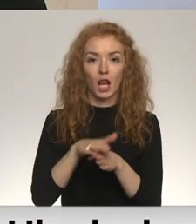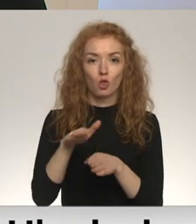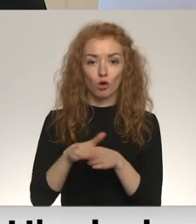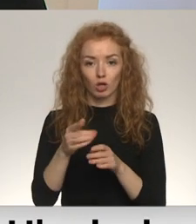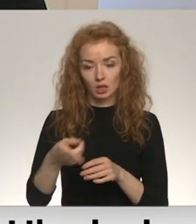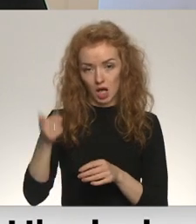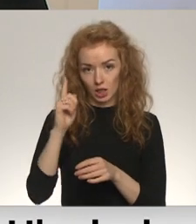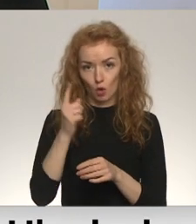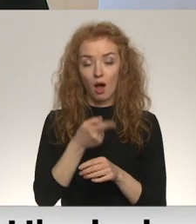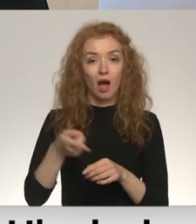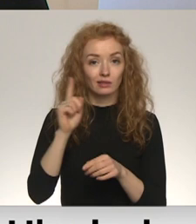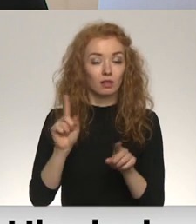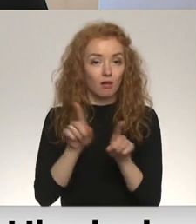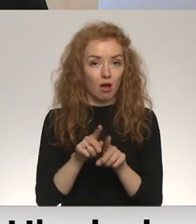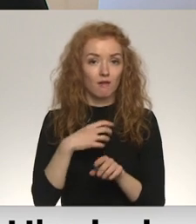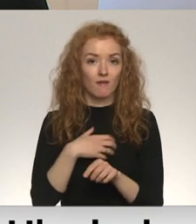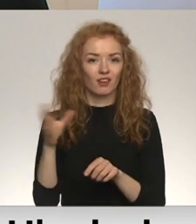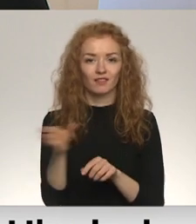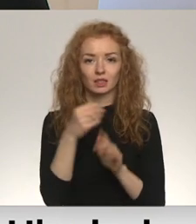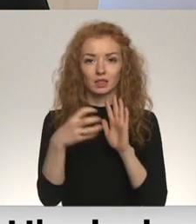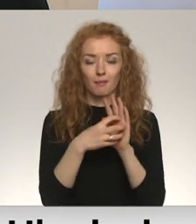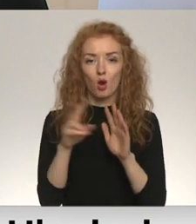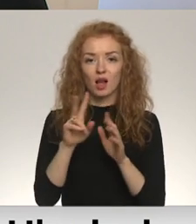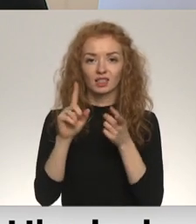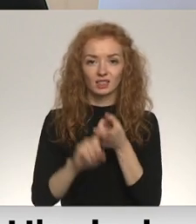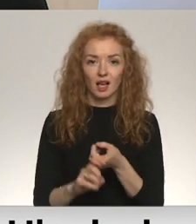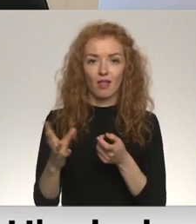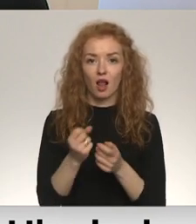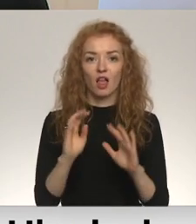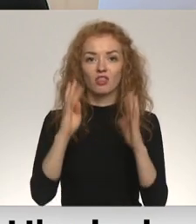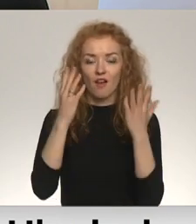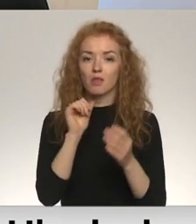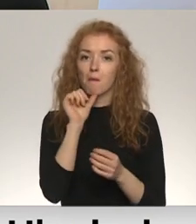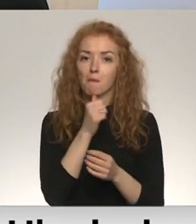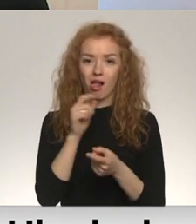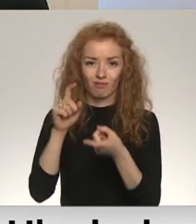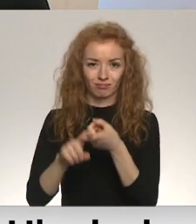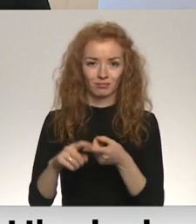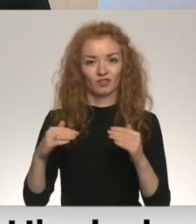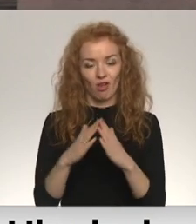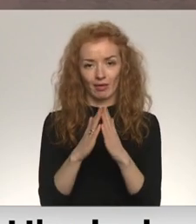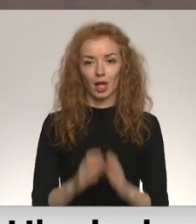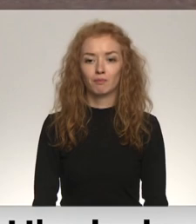aizliegums. Jāaizliedz arī pilnīgi visi simboli, kas saistīti ar 9. māja būtību un svinēšanu.